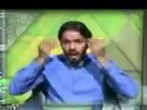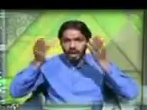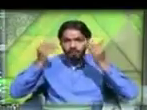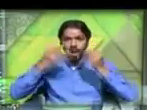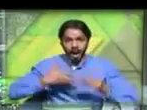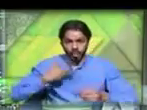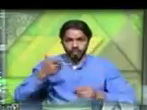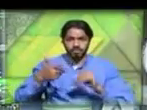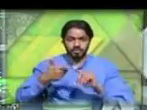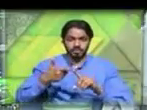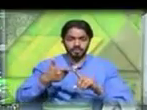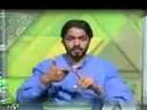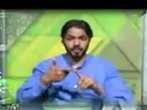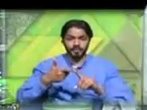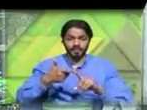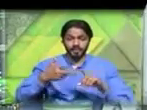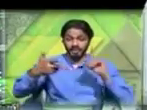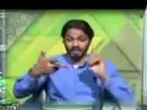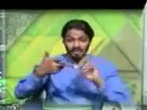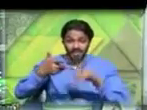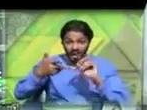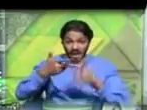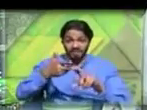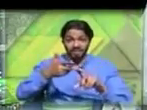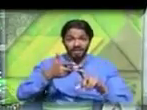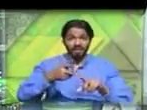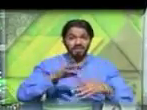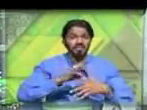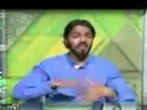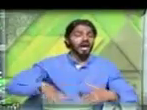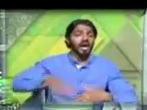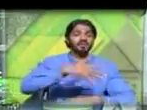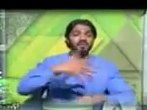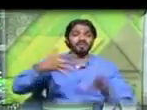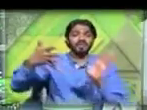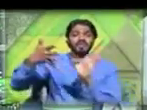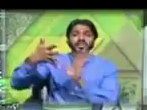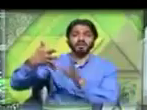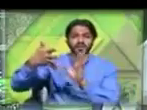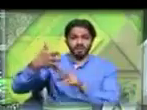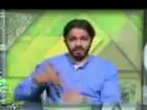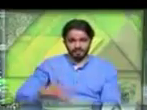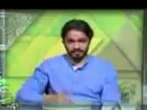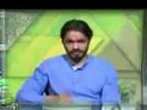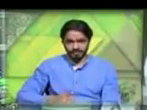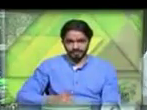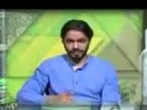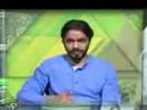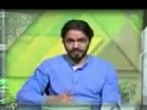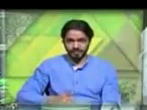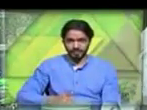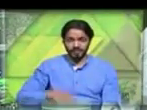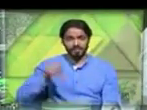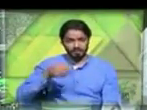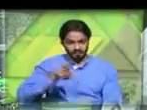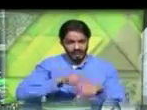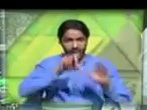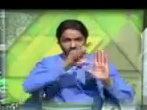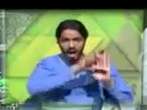حذر وقال كما في مسند احمد ومستدرك الحاكم بسند صحيح من حديث ابي هريرة: